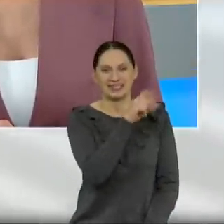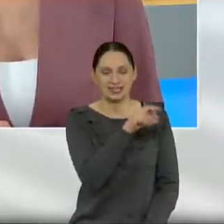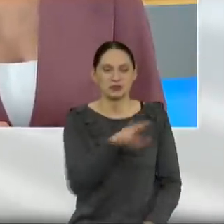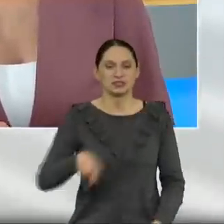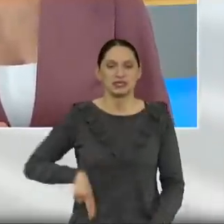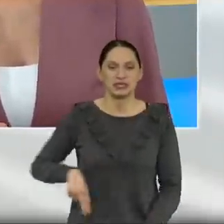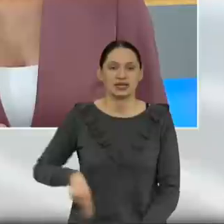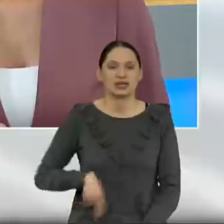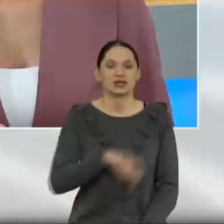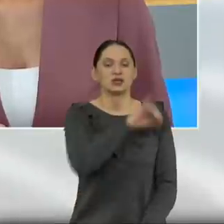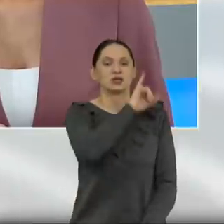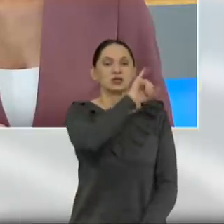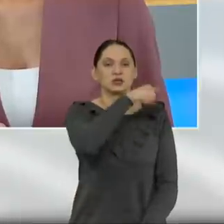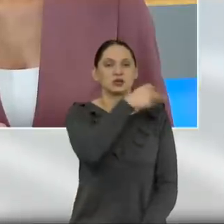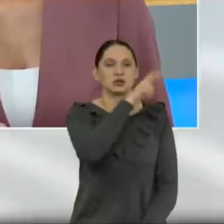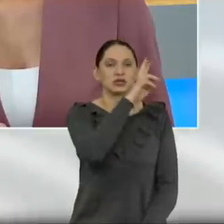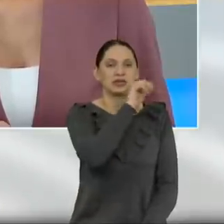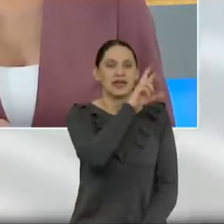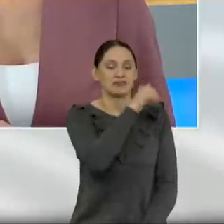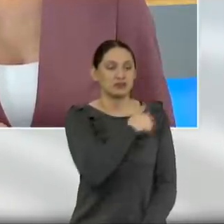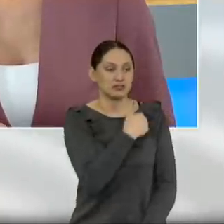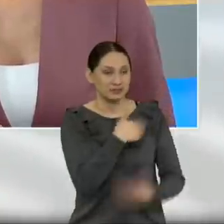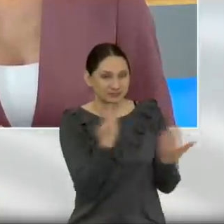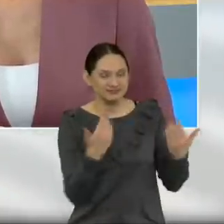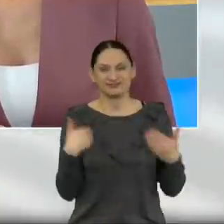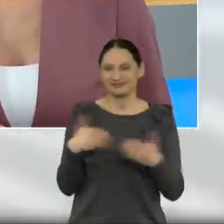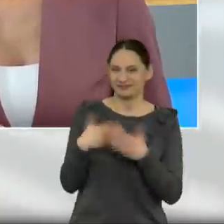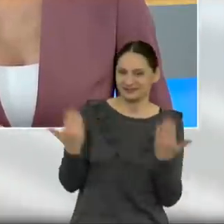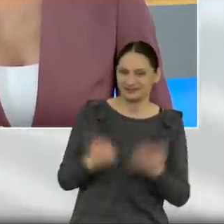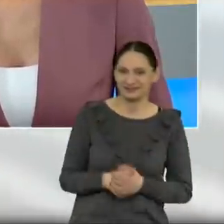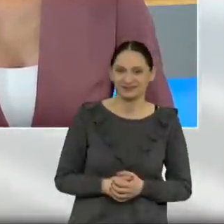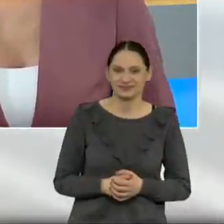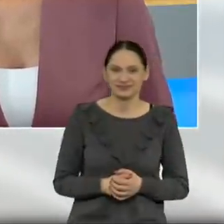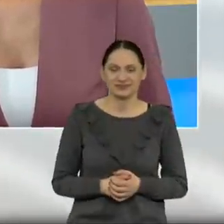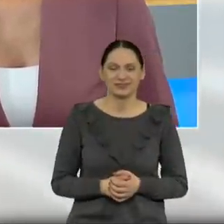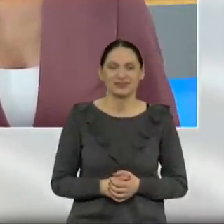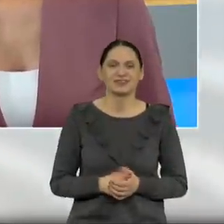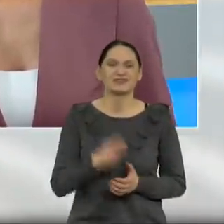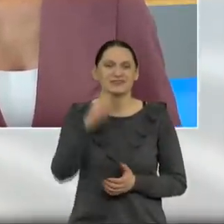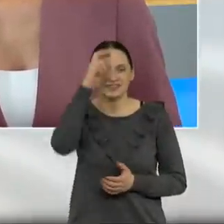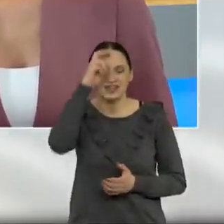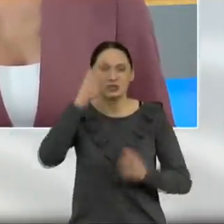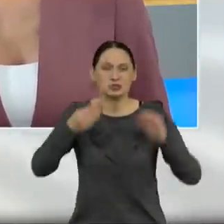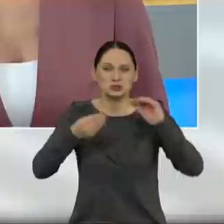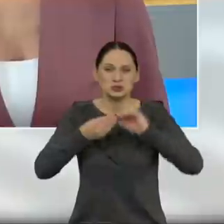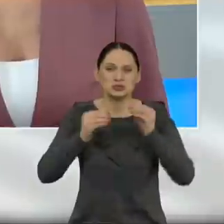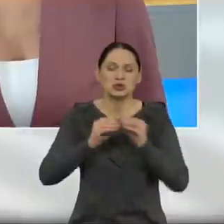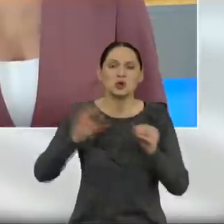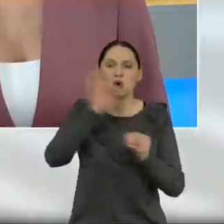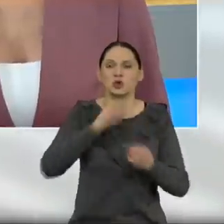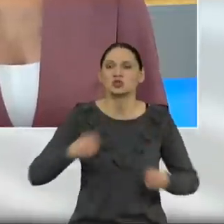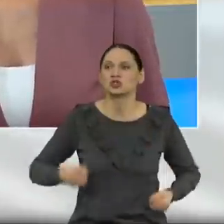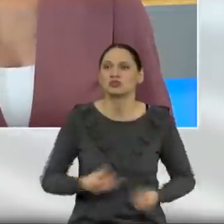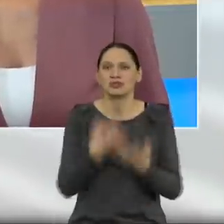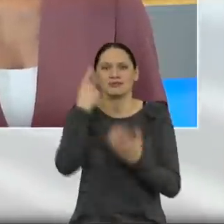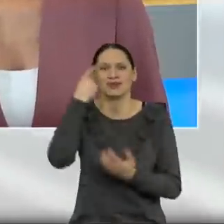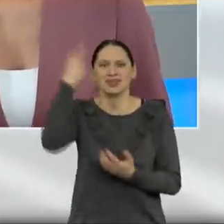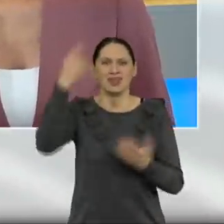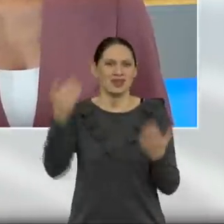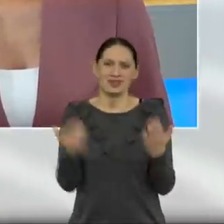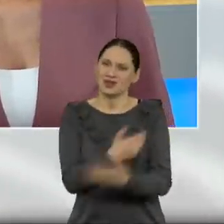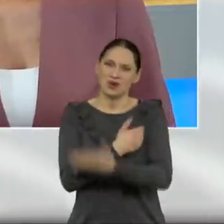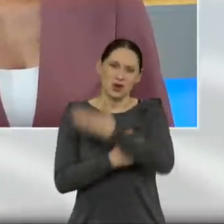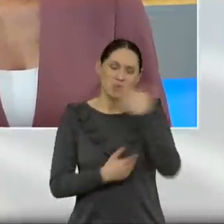Jurkevičius, sveiki. Labadiena. Nacionalinio susitarimo dėl švietimo idėja nėra nauja ir praėjusio vyriausybė net